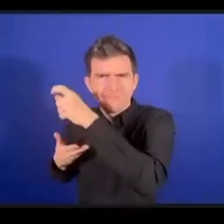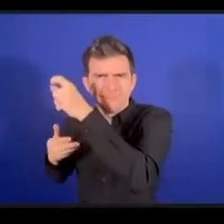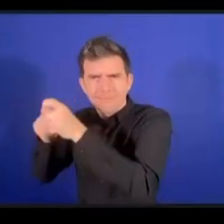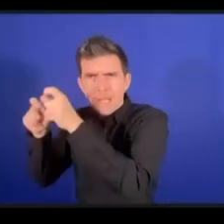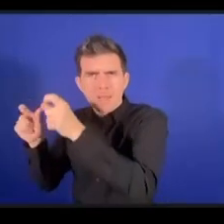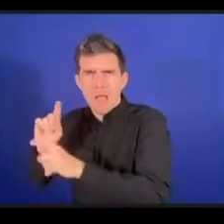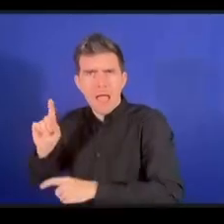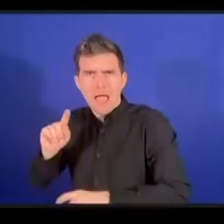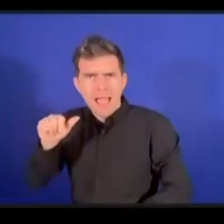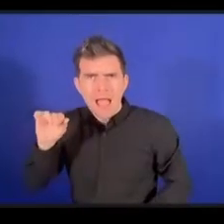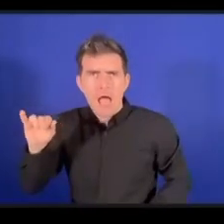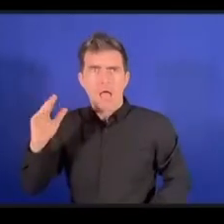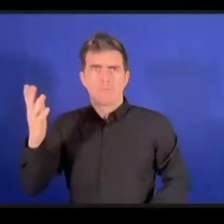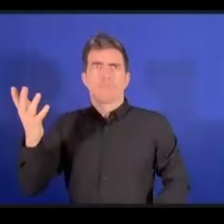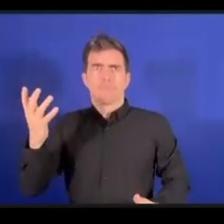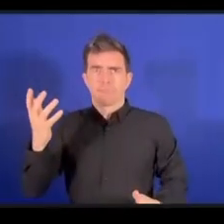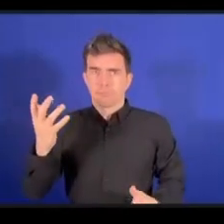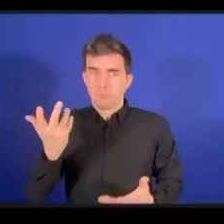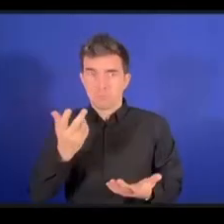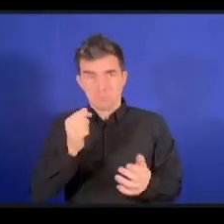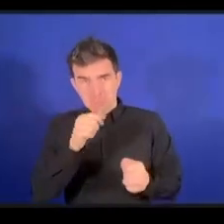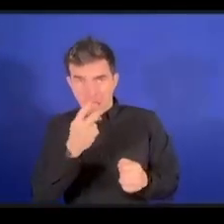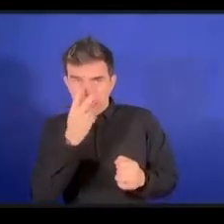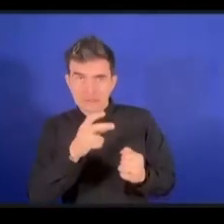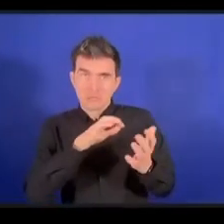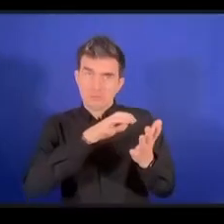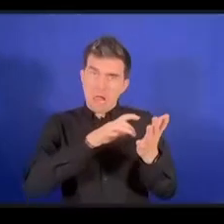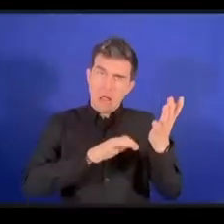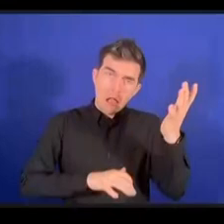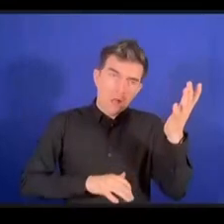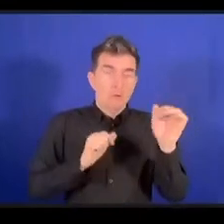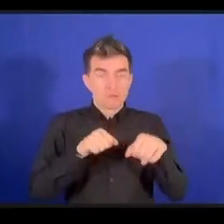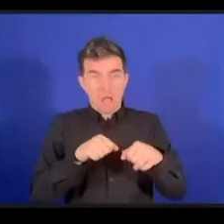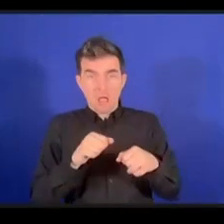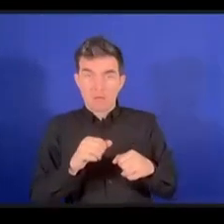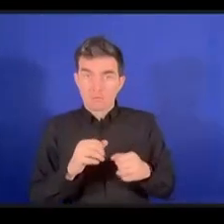答，但是它的应用范围广得多。